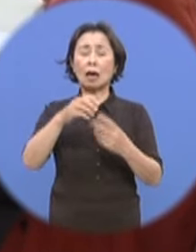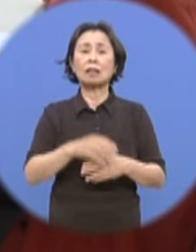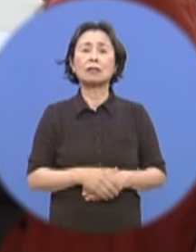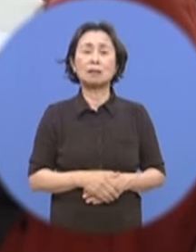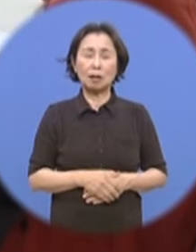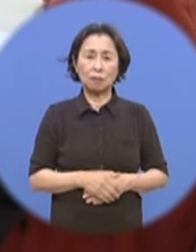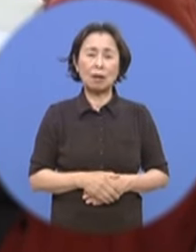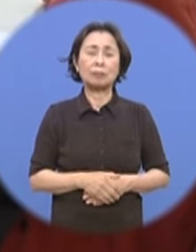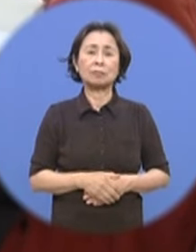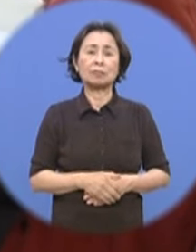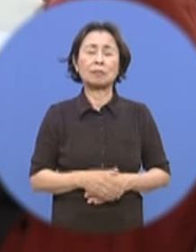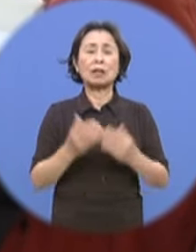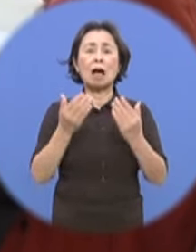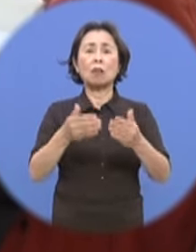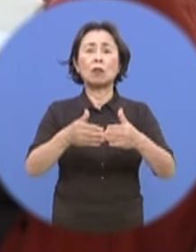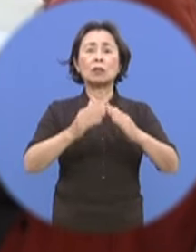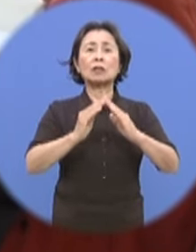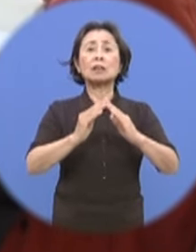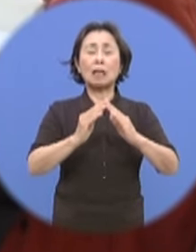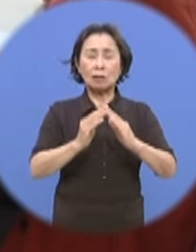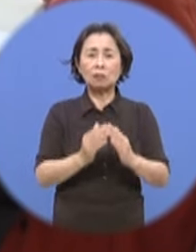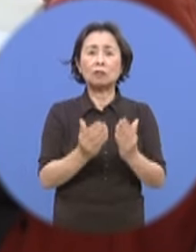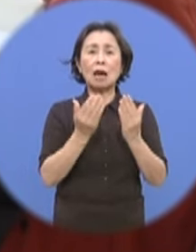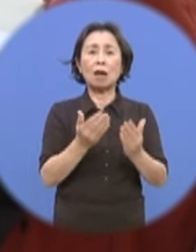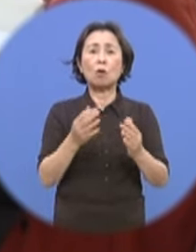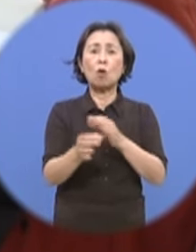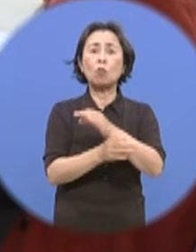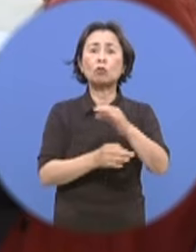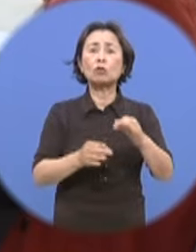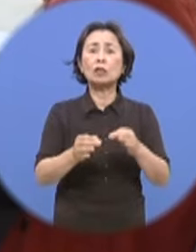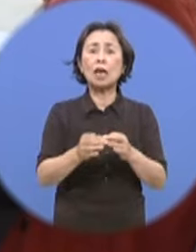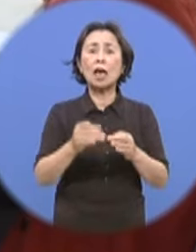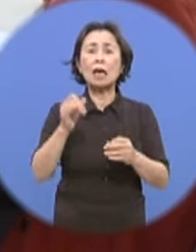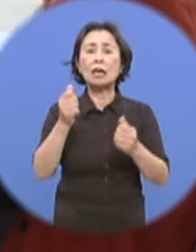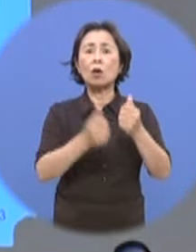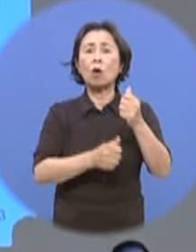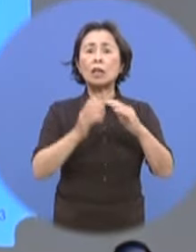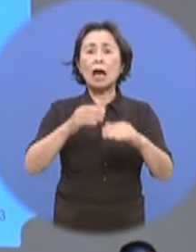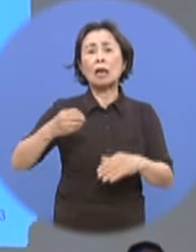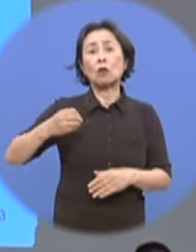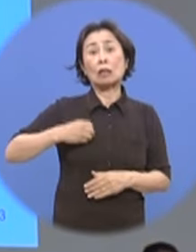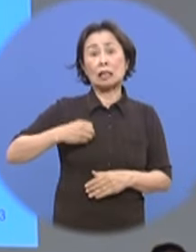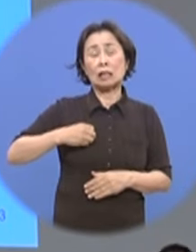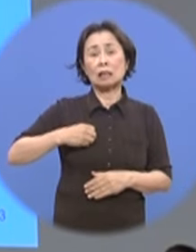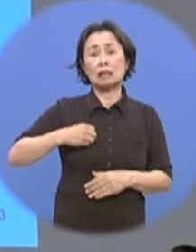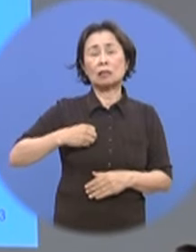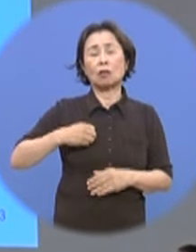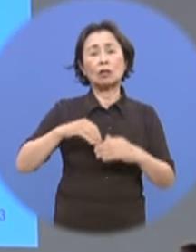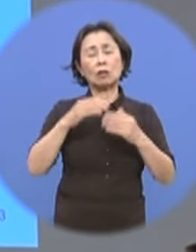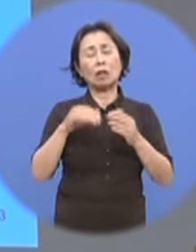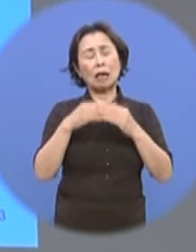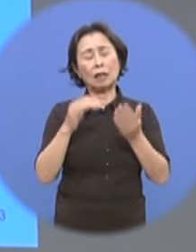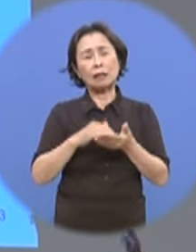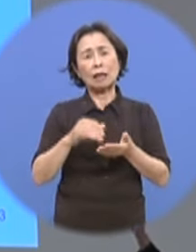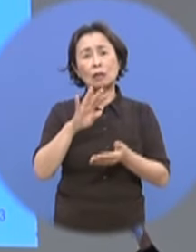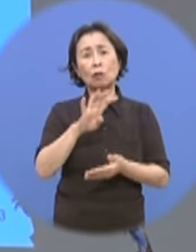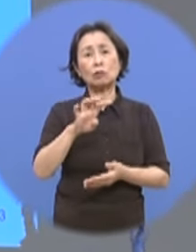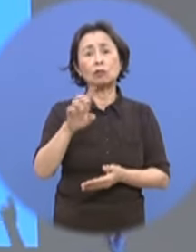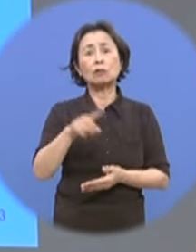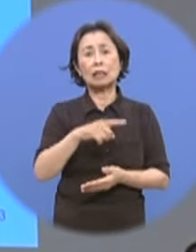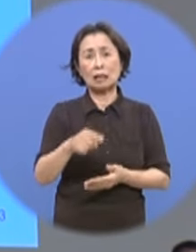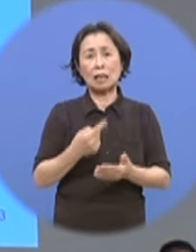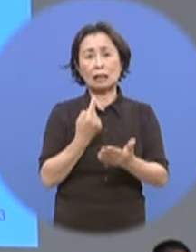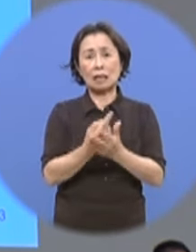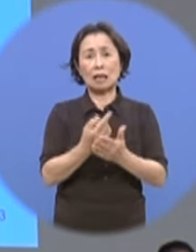県内の学校に設置されている学校運営協議会の委員を務める人などおよそ40人が参加しまし